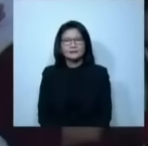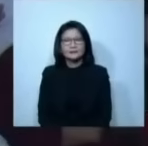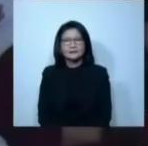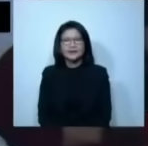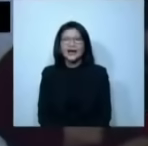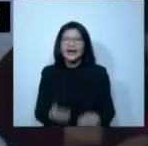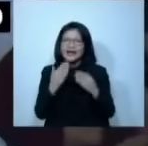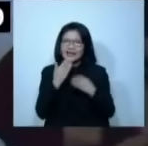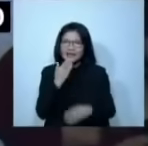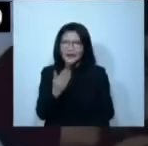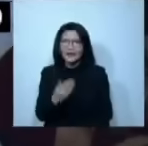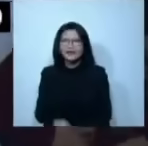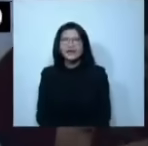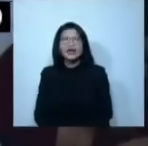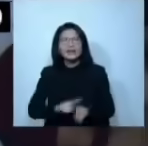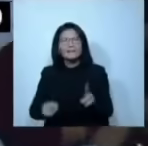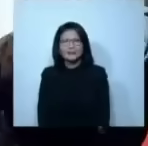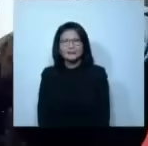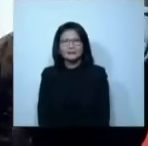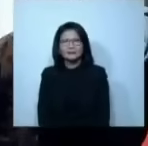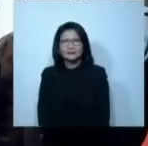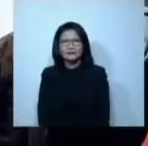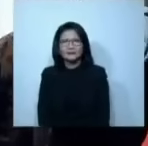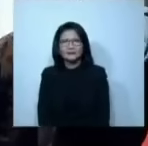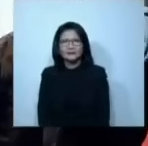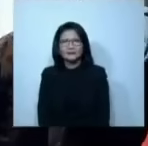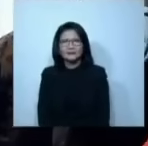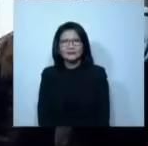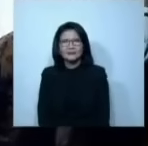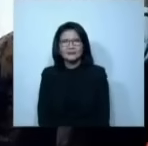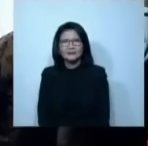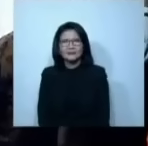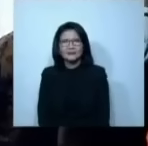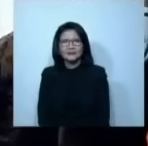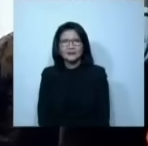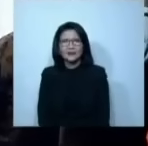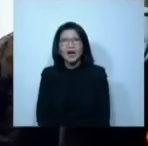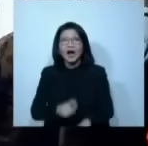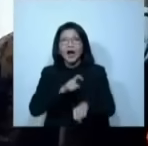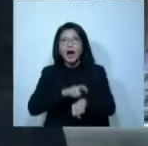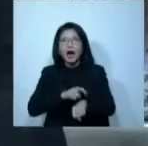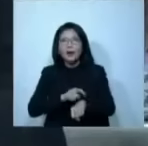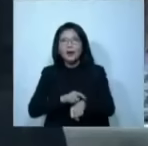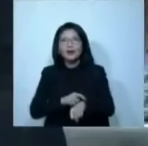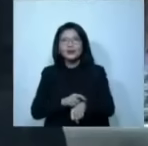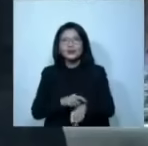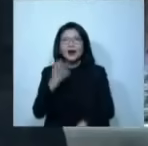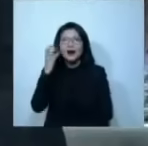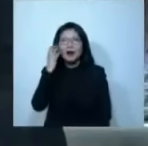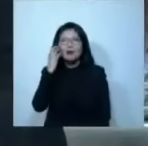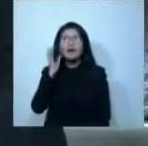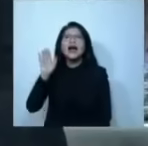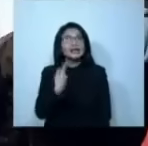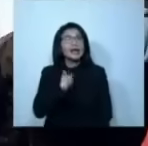kepada ee ajakannya nah ini yang dijelaskan oleh EE aboration models jadi